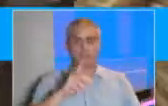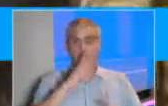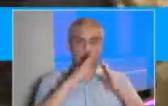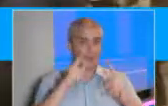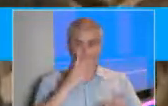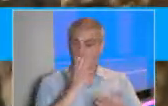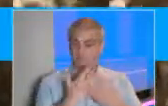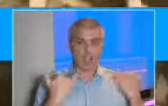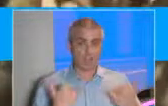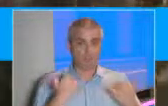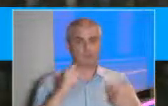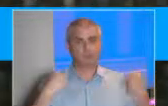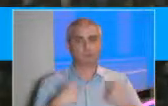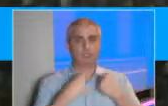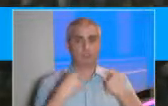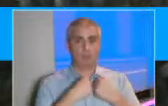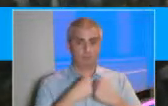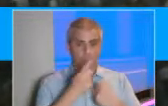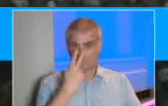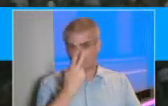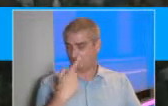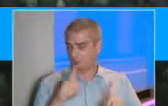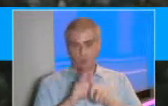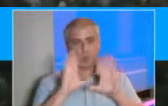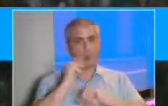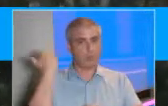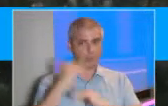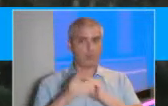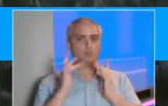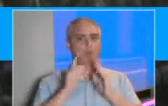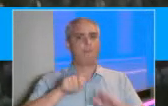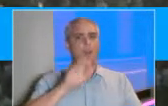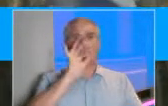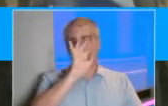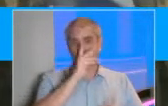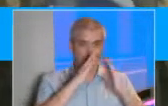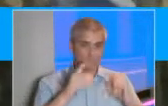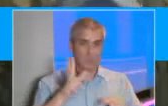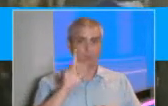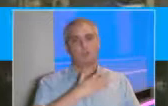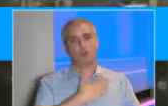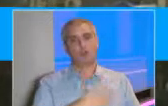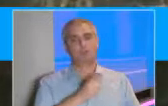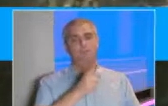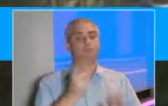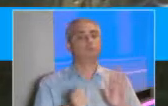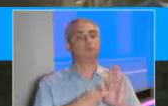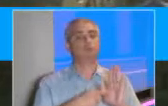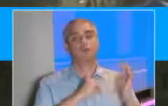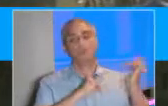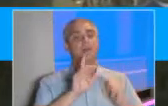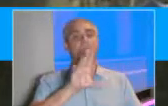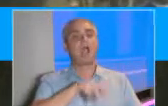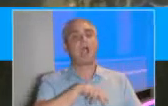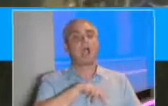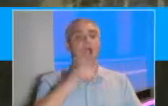בלבנון. כבר עכשיו יש עימותים, כמו בלילות האחרונים, מול בניין הפרלמנט, גם רוצים להביא, דורשים להביא את